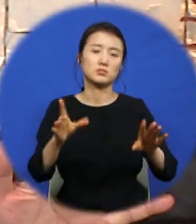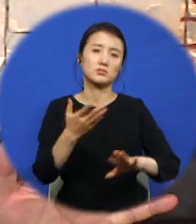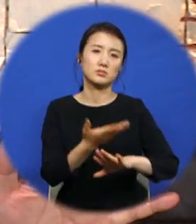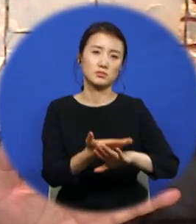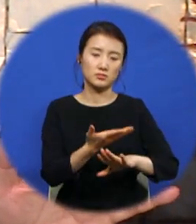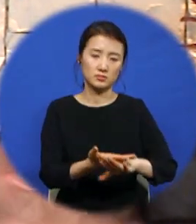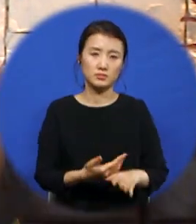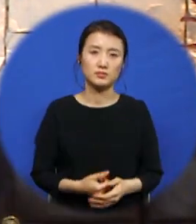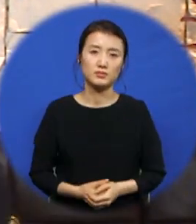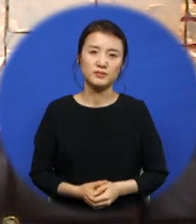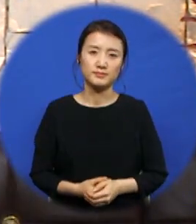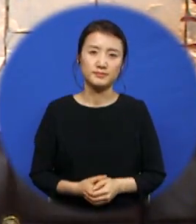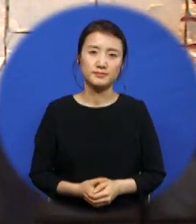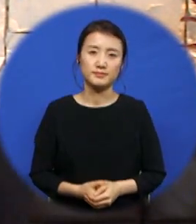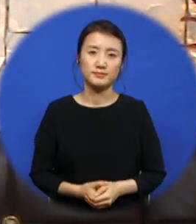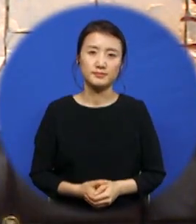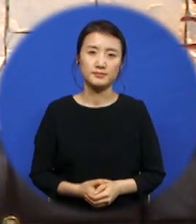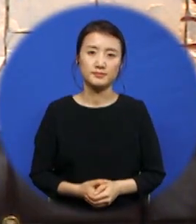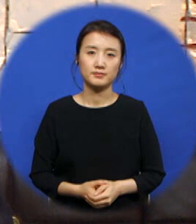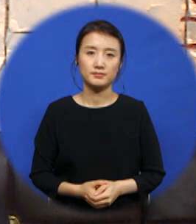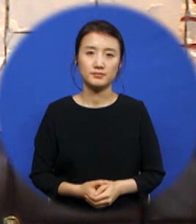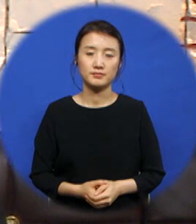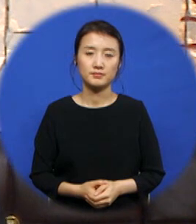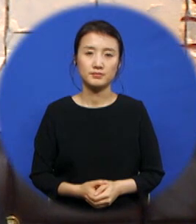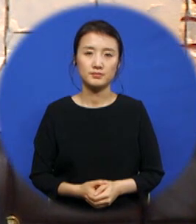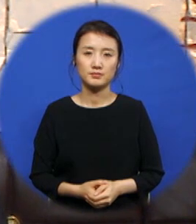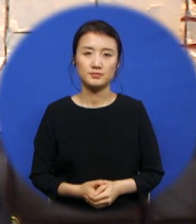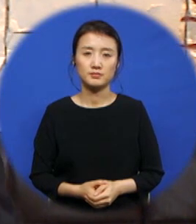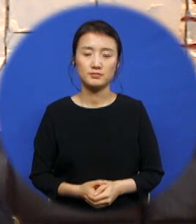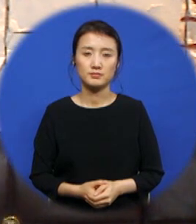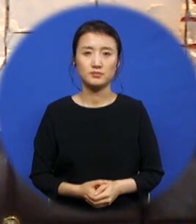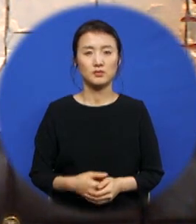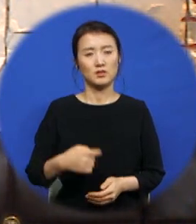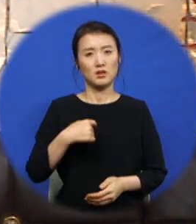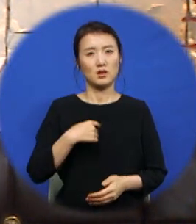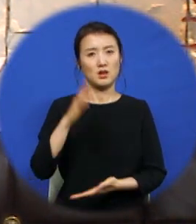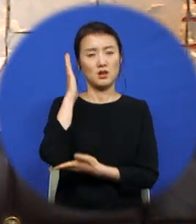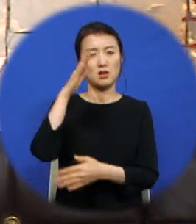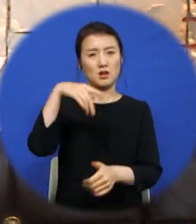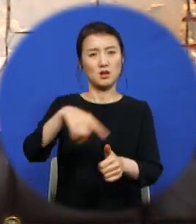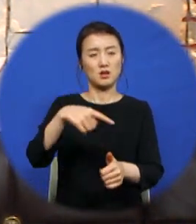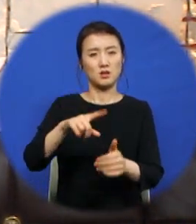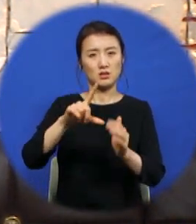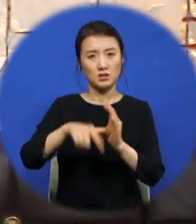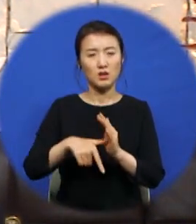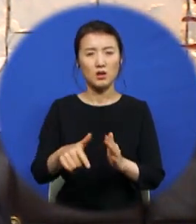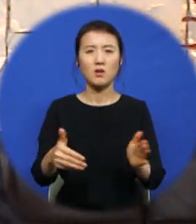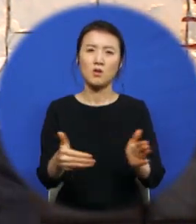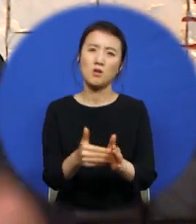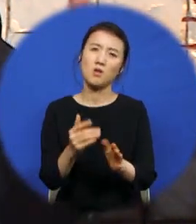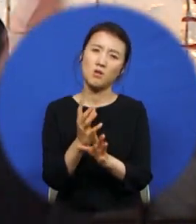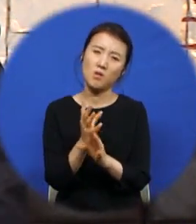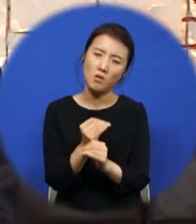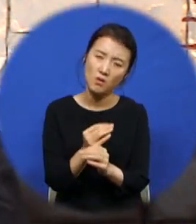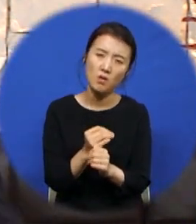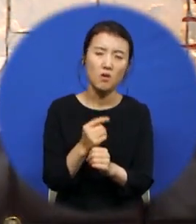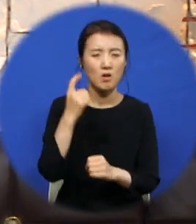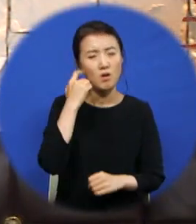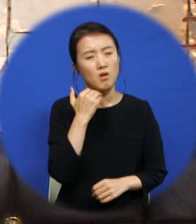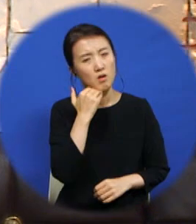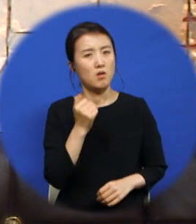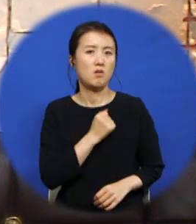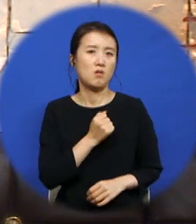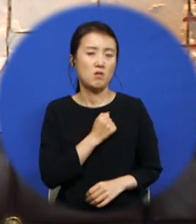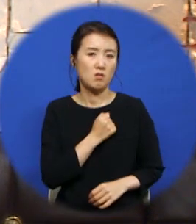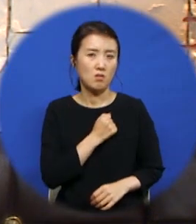겁니다 제가 여러분을 왔을 때 당 일을 하면서 마찬가지죠 아 이거 언제 끝나 냐 이렇게 할 수 있지만 엄청나게 몰입의